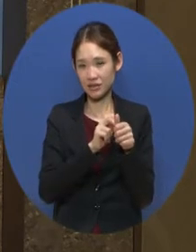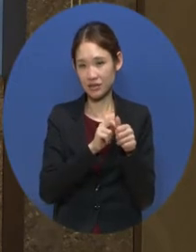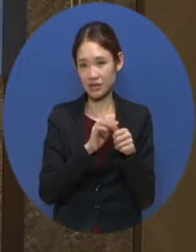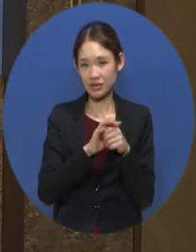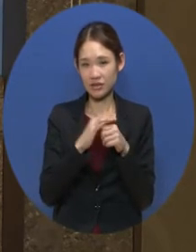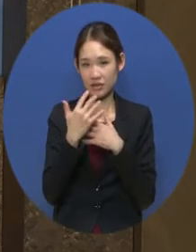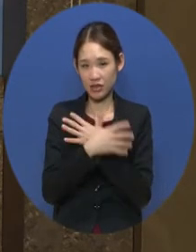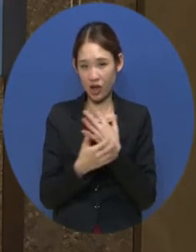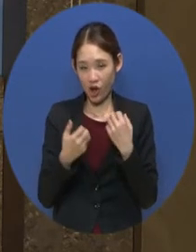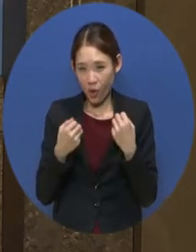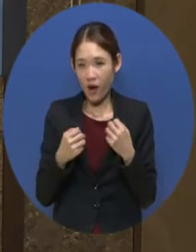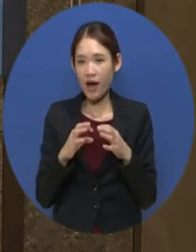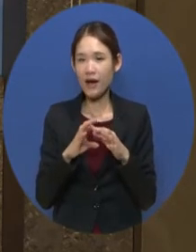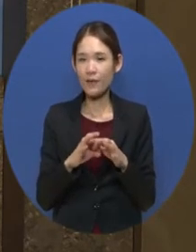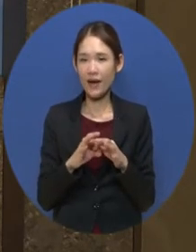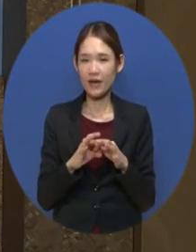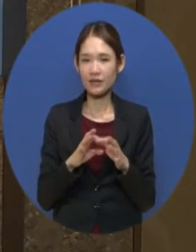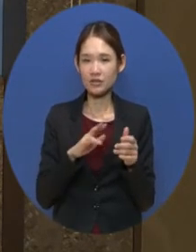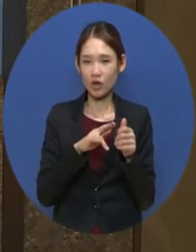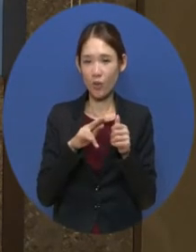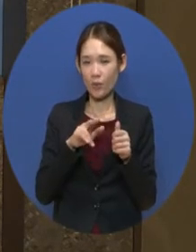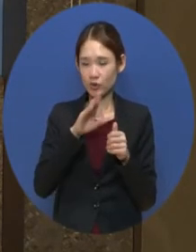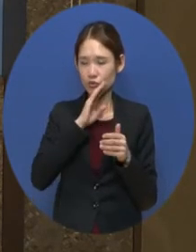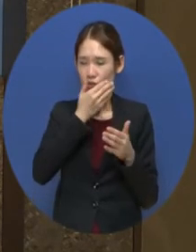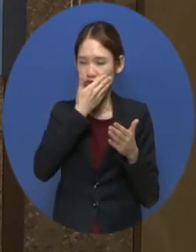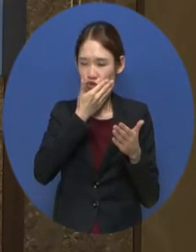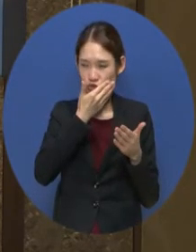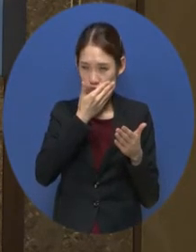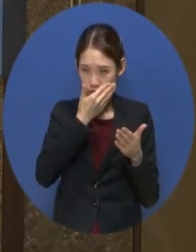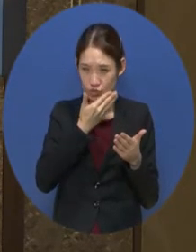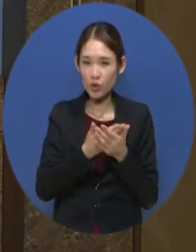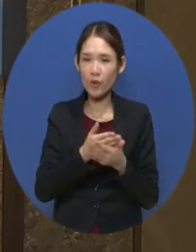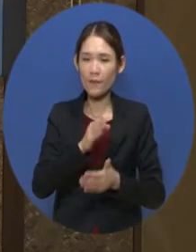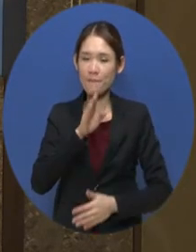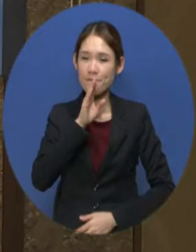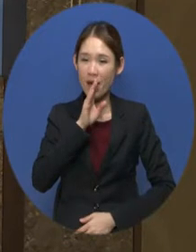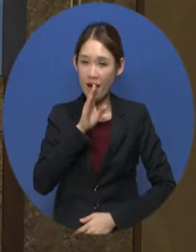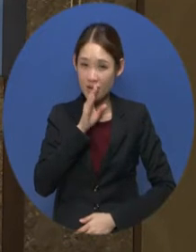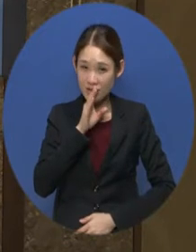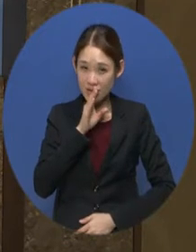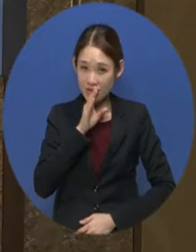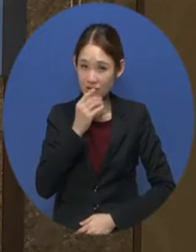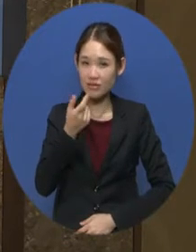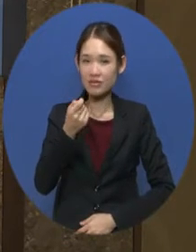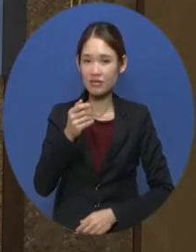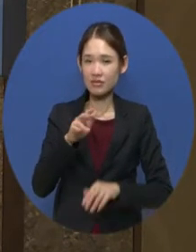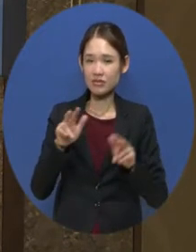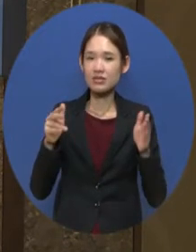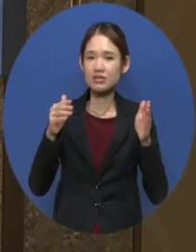들거든요. 건강과 관련된 정보만큼 또 중요한 정보는 없을 거라고 생각이 들거든요. 그래서